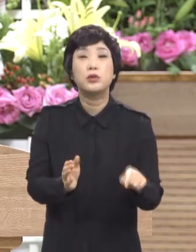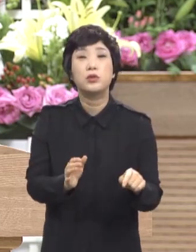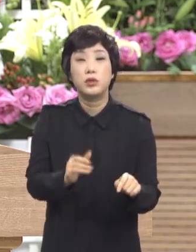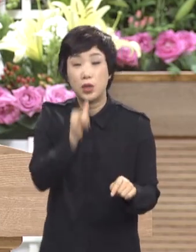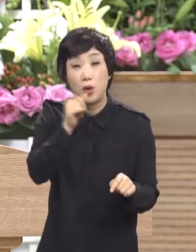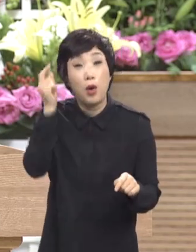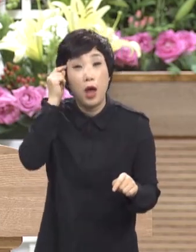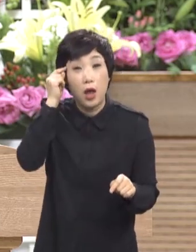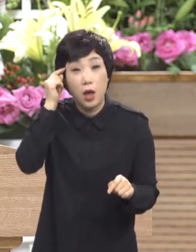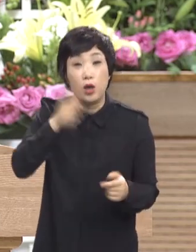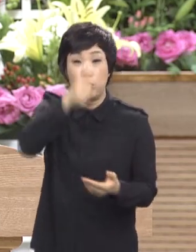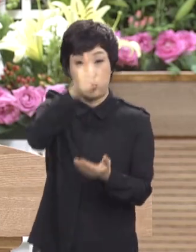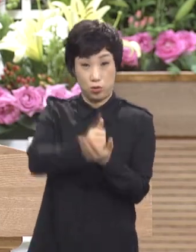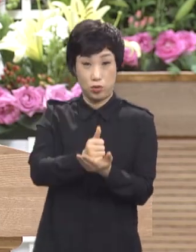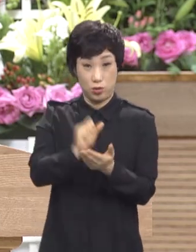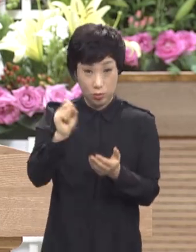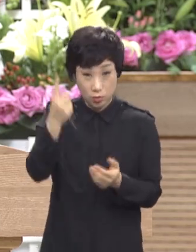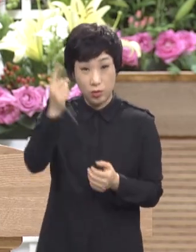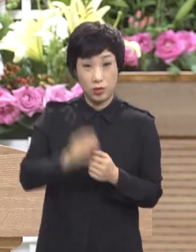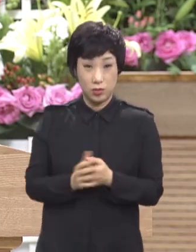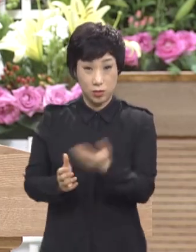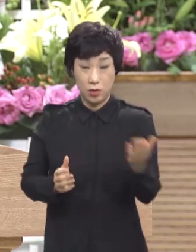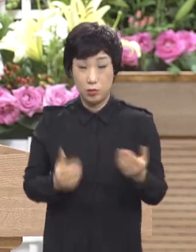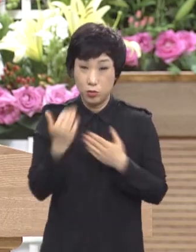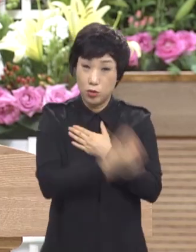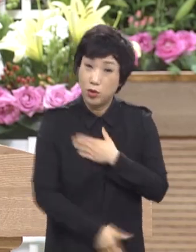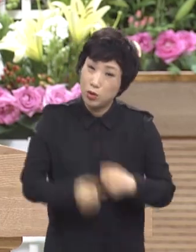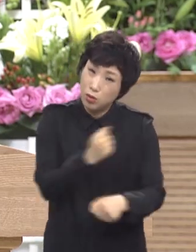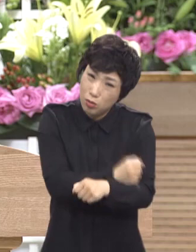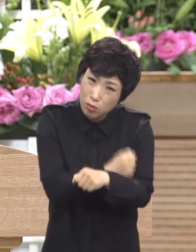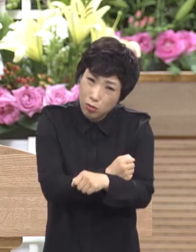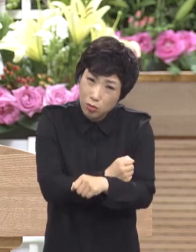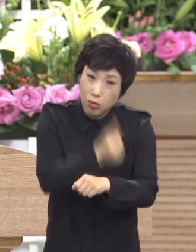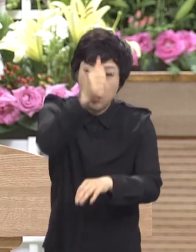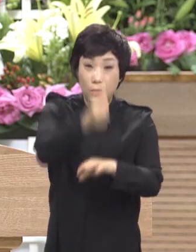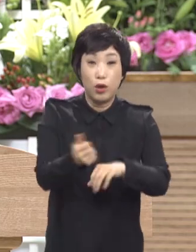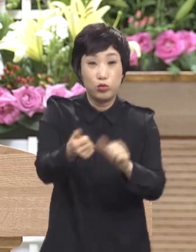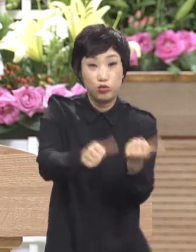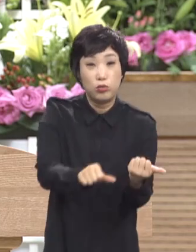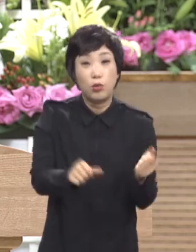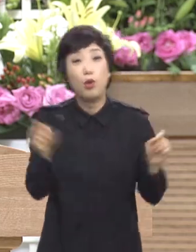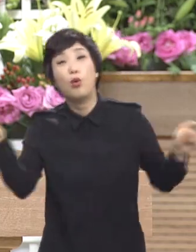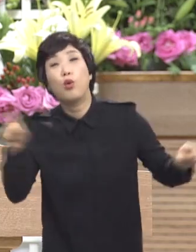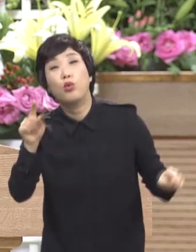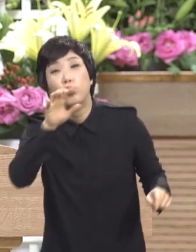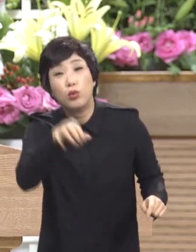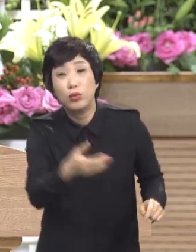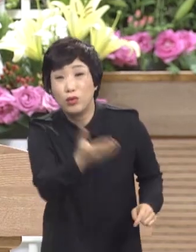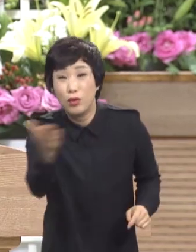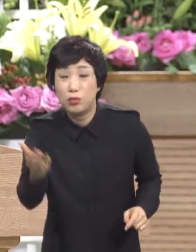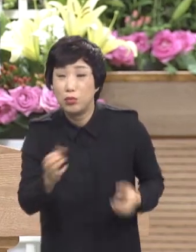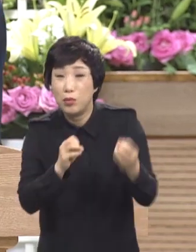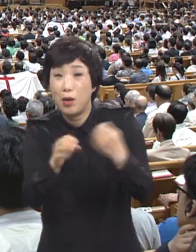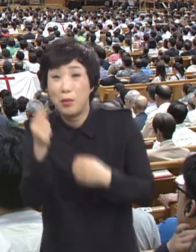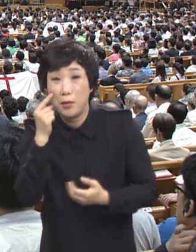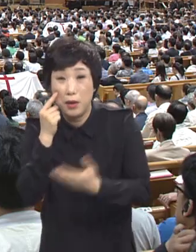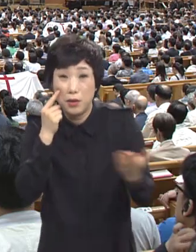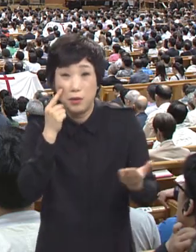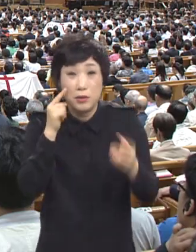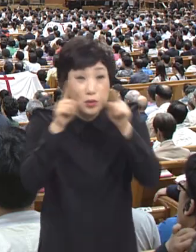죄 때문이다. 이렇게 육신이 고통을 당하다 죽으면 어디 가나? 죽으면 어디